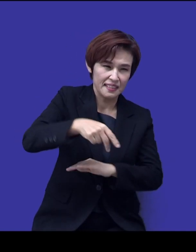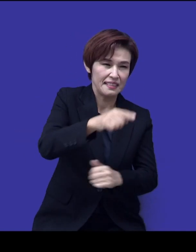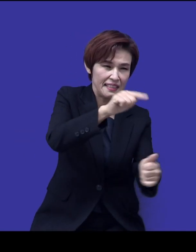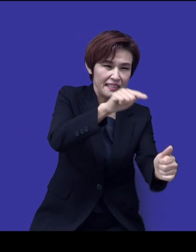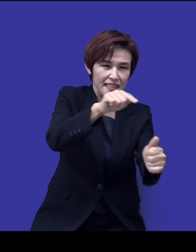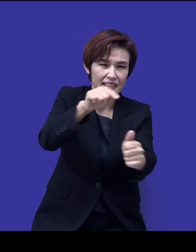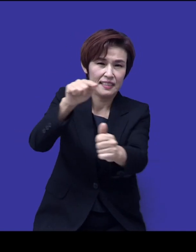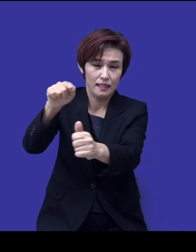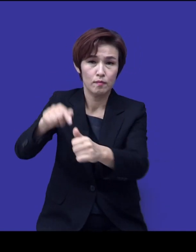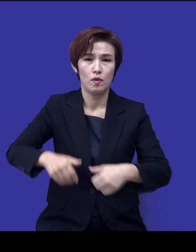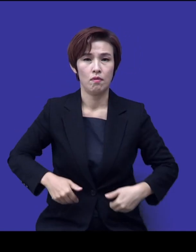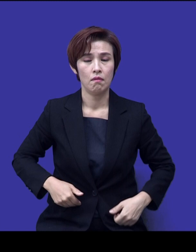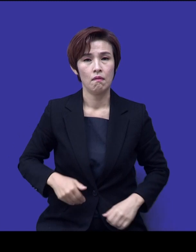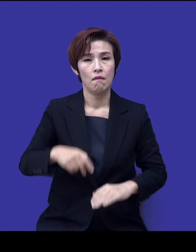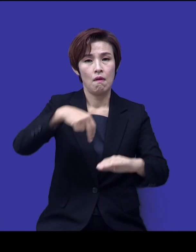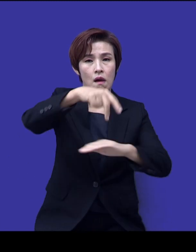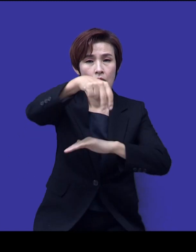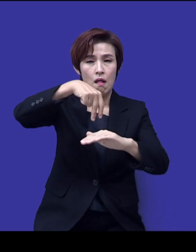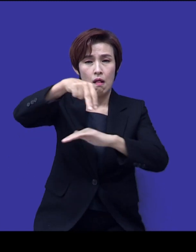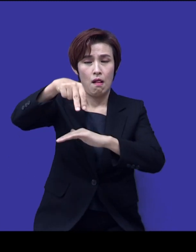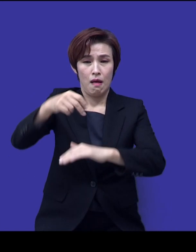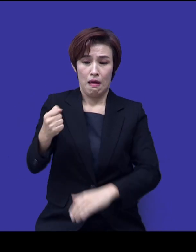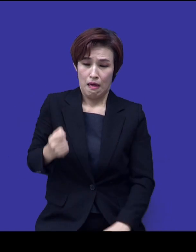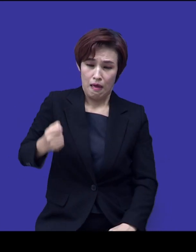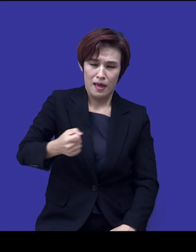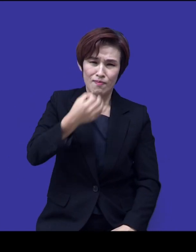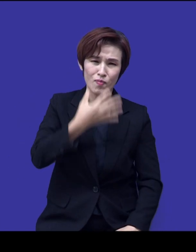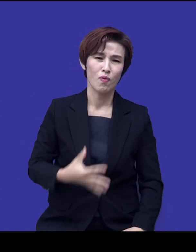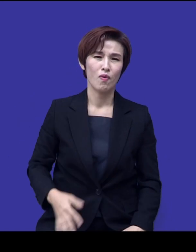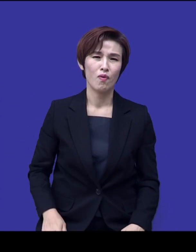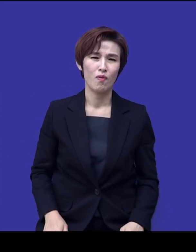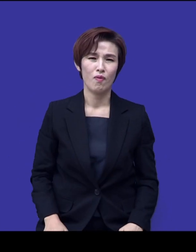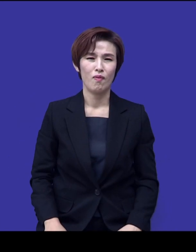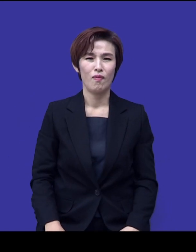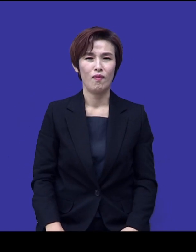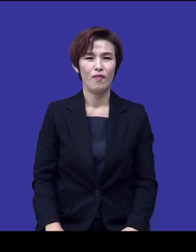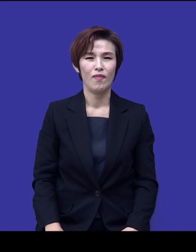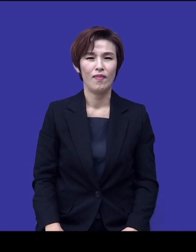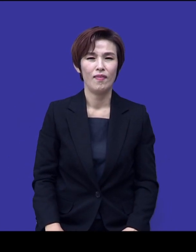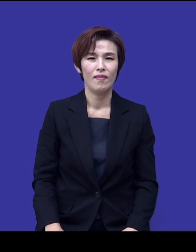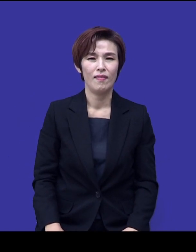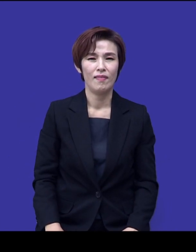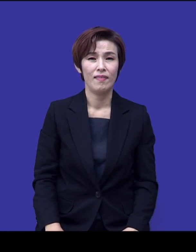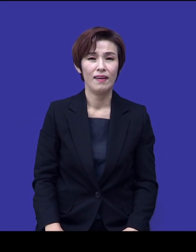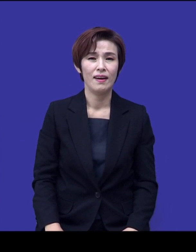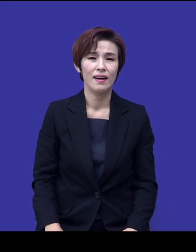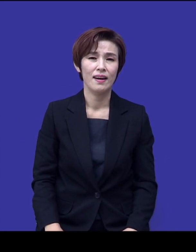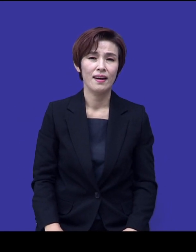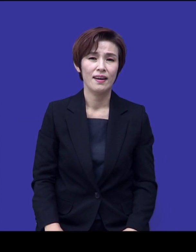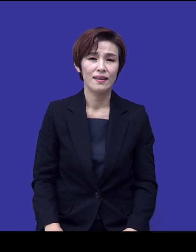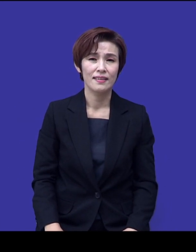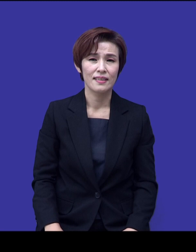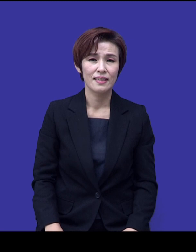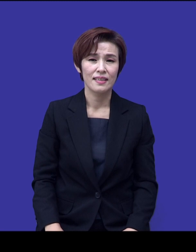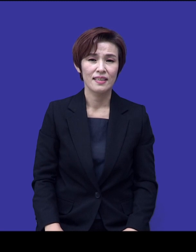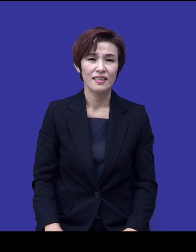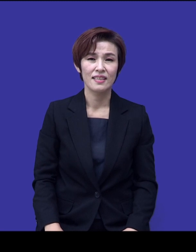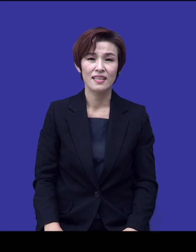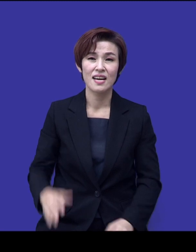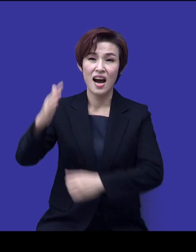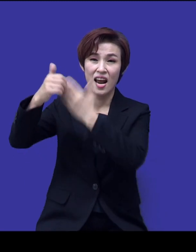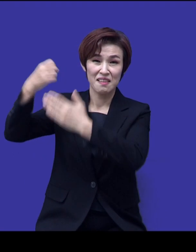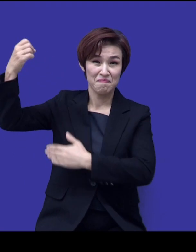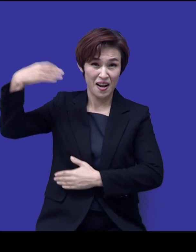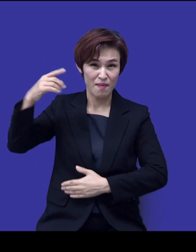네네. 근데 다니는 게 너무 힘들어요. 지팡이 짚고. 예. 그래서 그런 생각을 했죠. 네가 해달라고